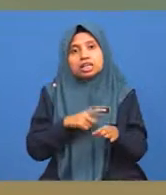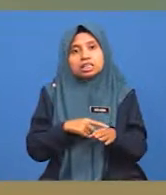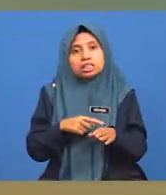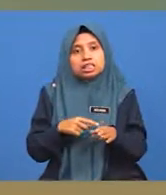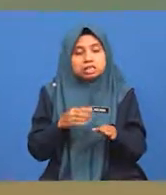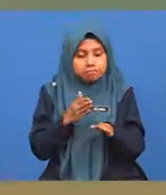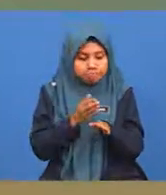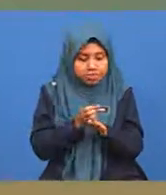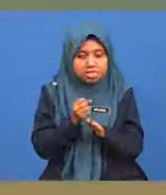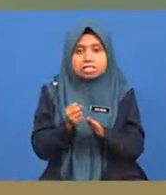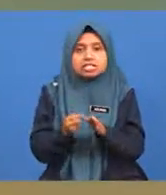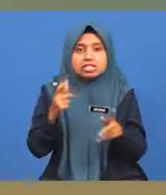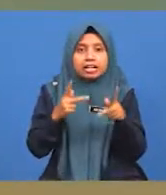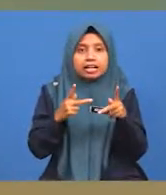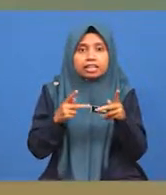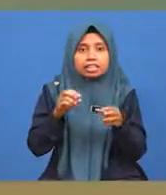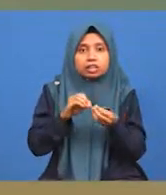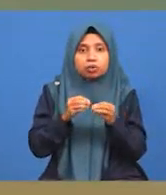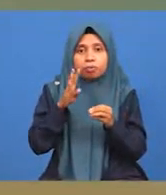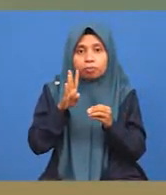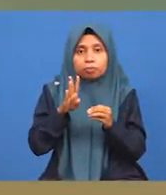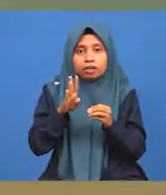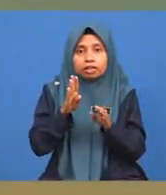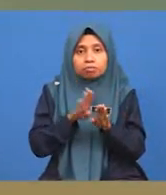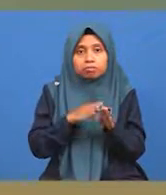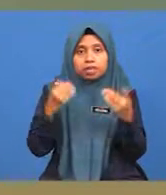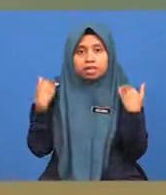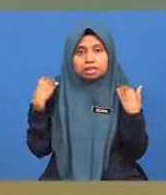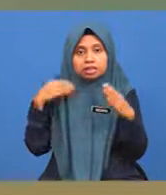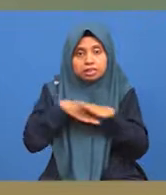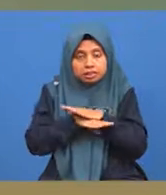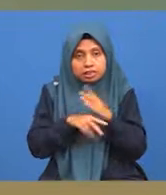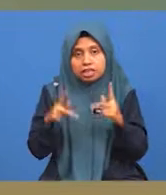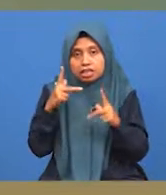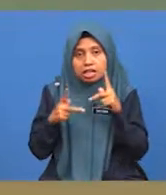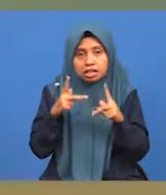kereta. Dan keempat, berada di dalam kereta.